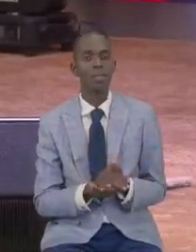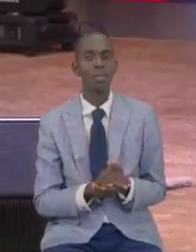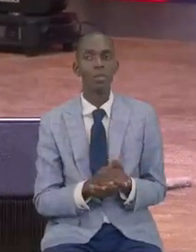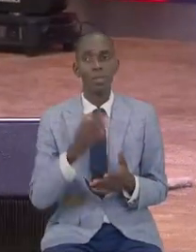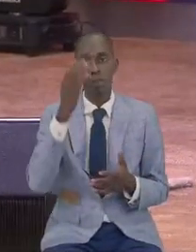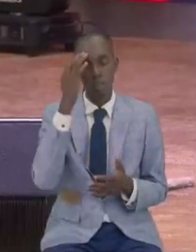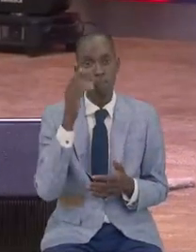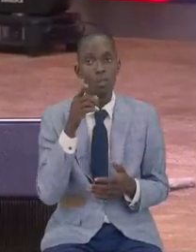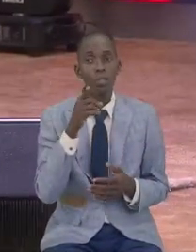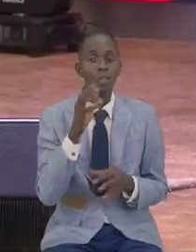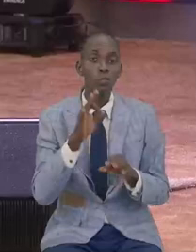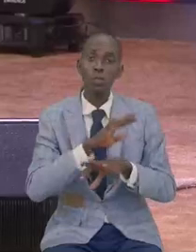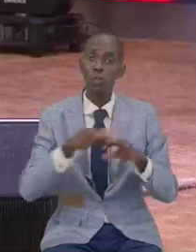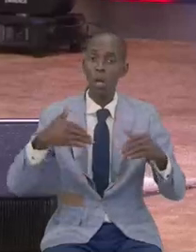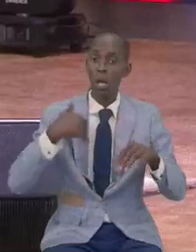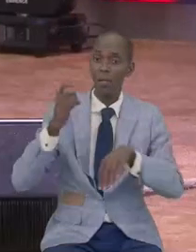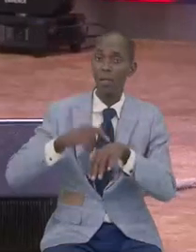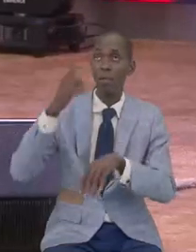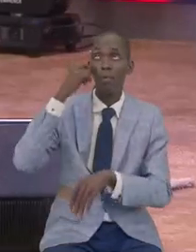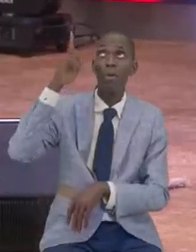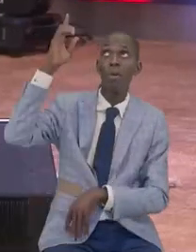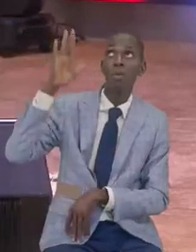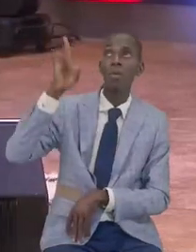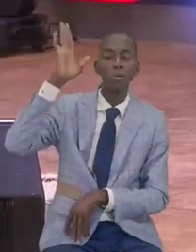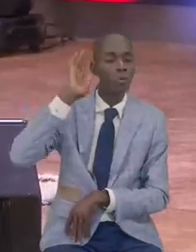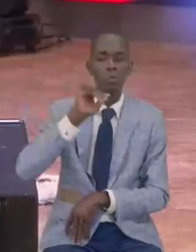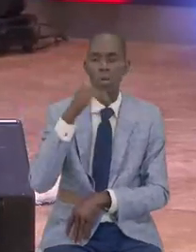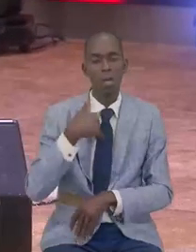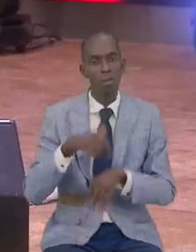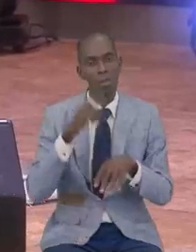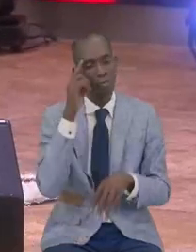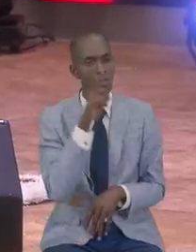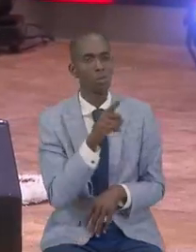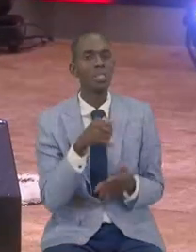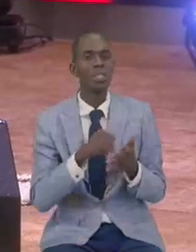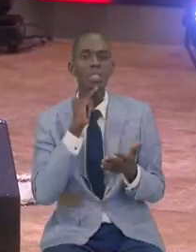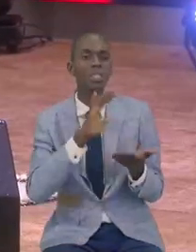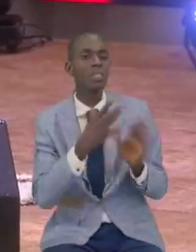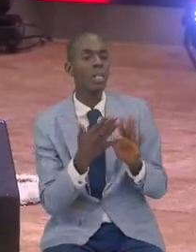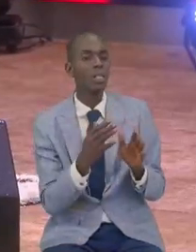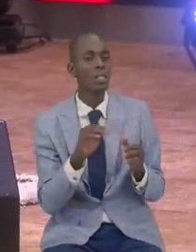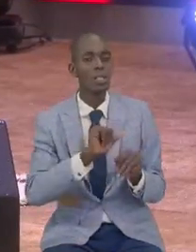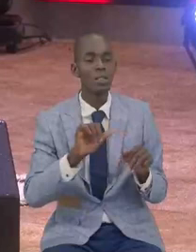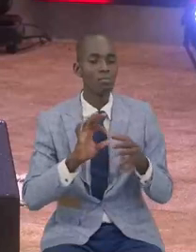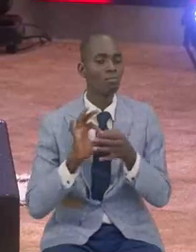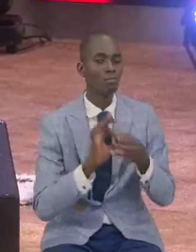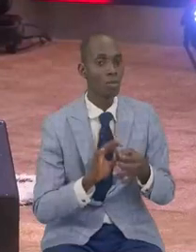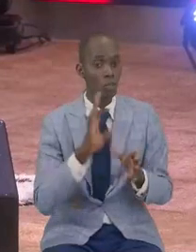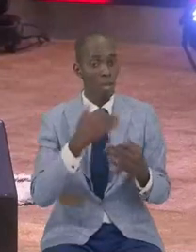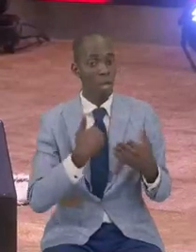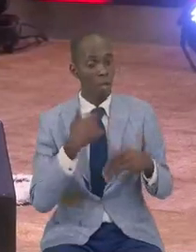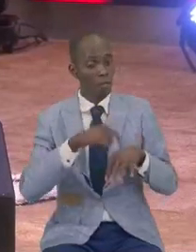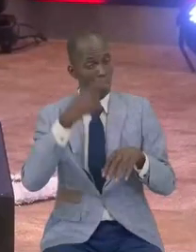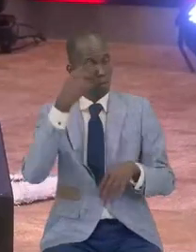pas le temps pour toi. Hein? C'est une relation. Si tu as le temps pour moi, j'aurai le temps pour toi. Si tu as le